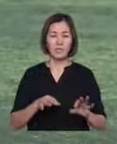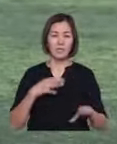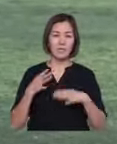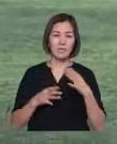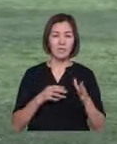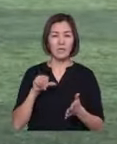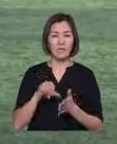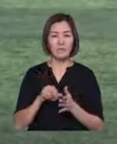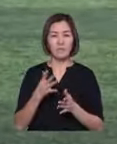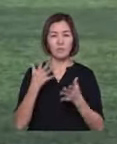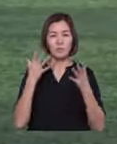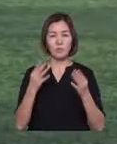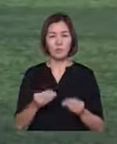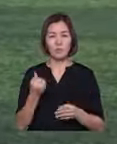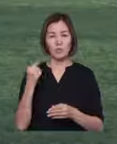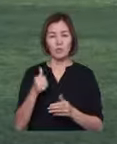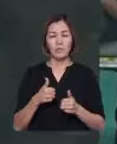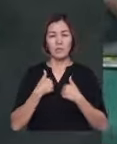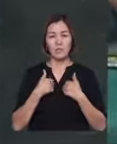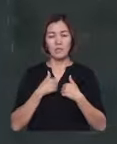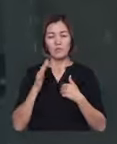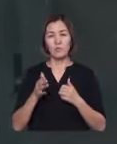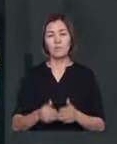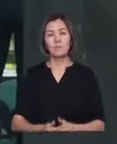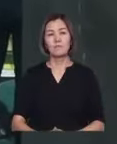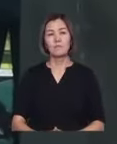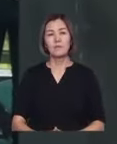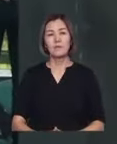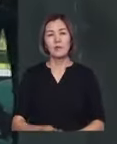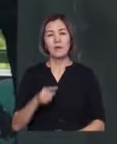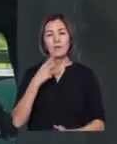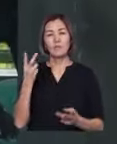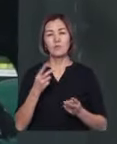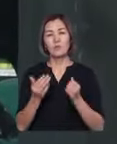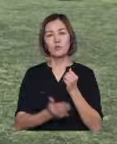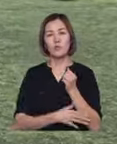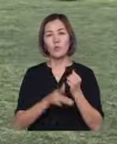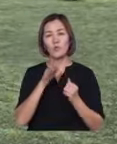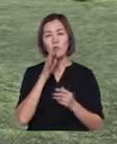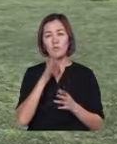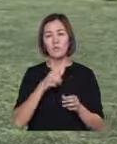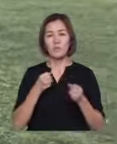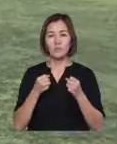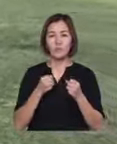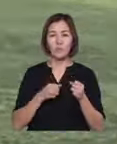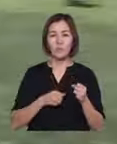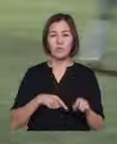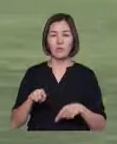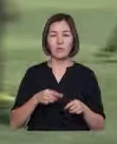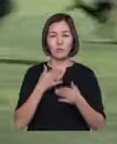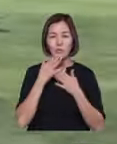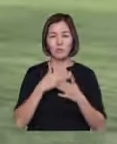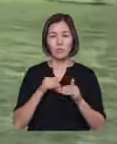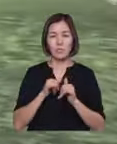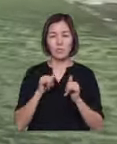келген. Олар 5 күн бойы жеңімпаз атануға лайық екенін дәлелдейді. Айта кетейік, соңғы уақытта өңірде аталмыш спорт түріне деген сұраныс артып